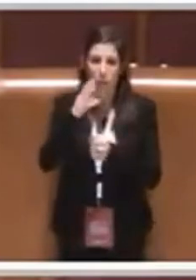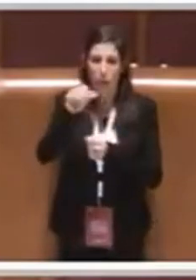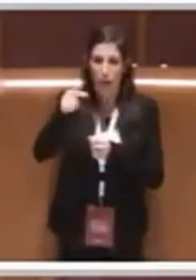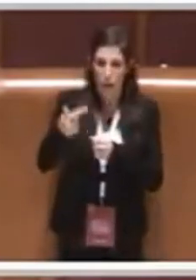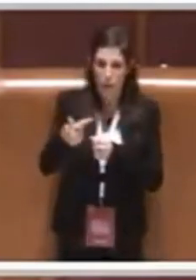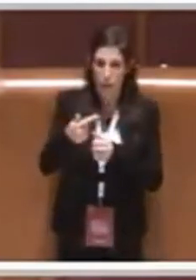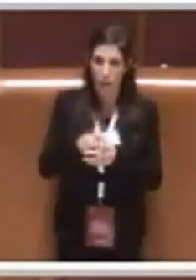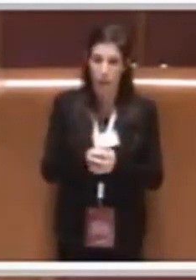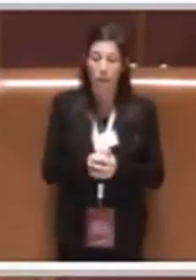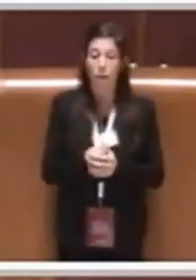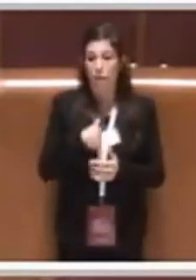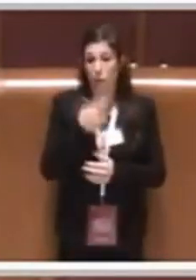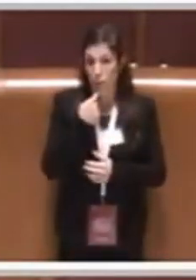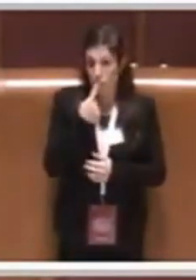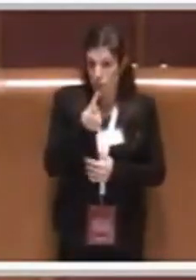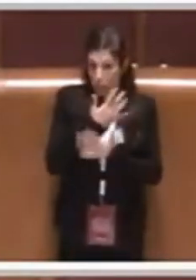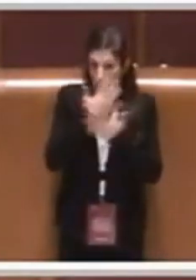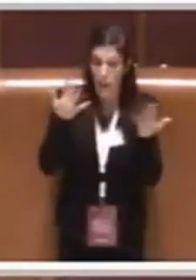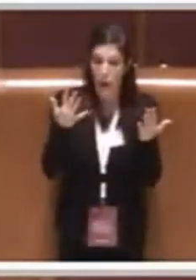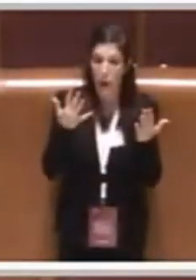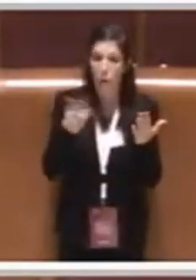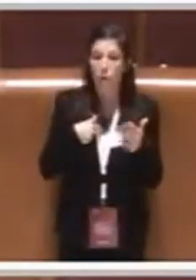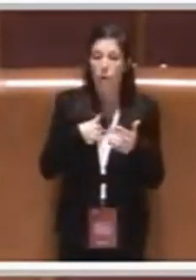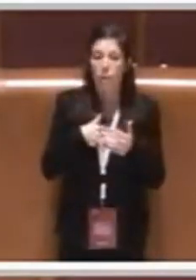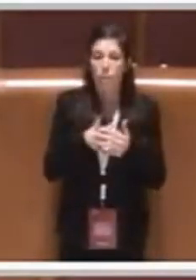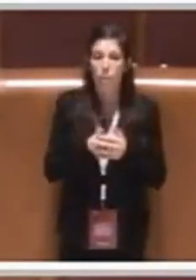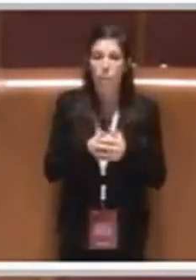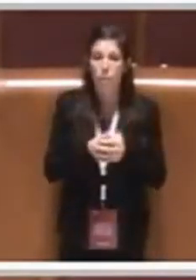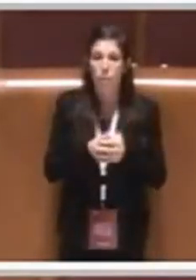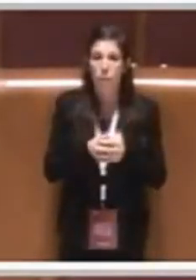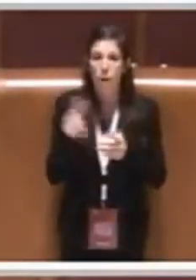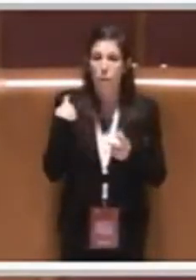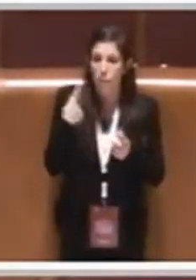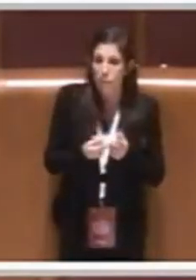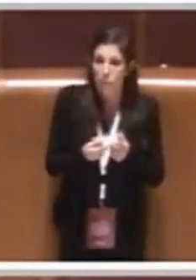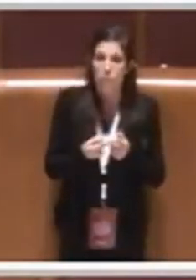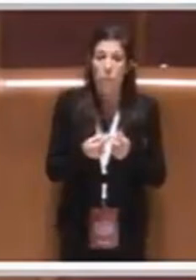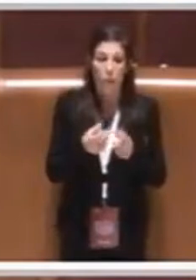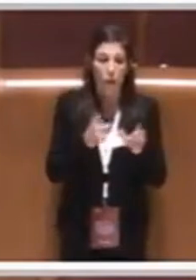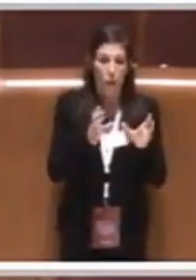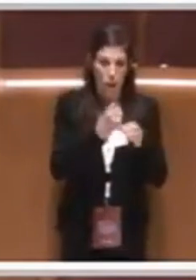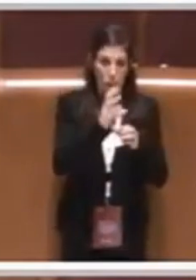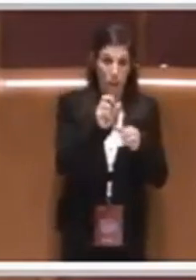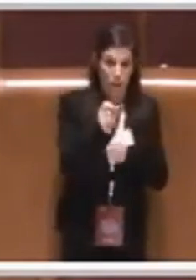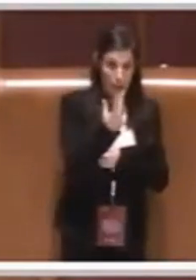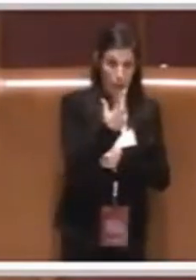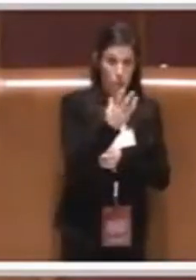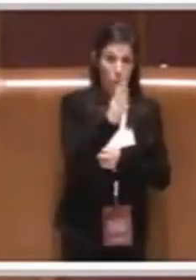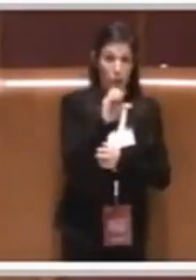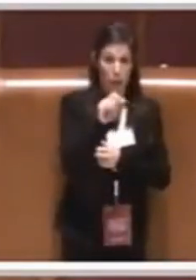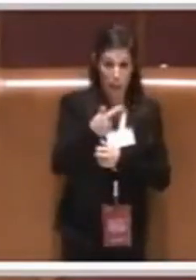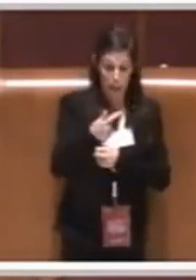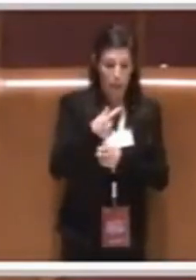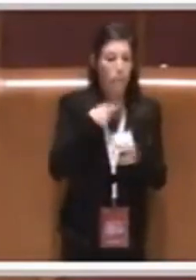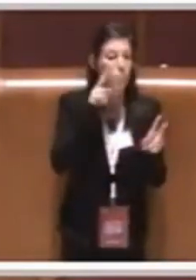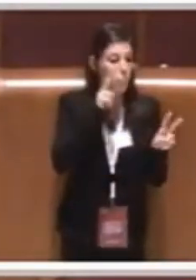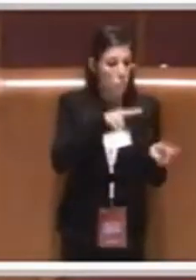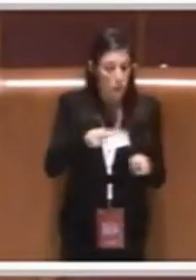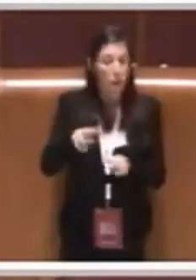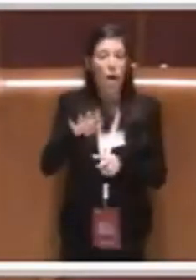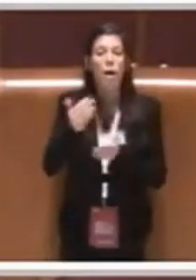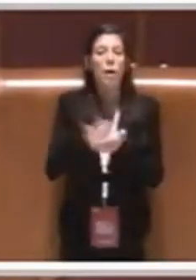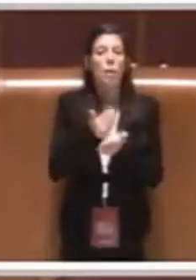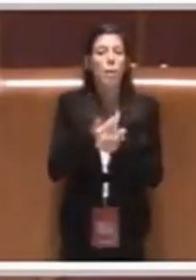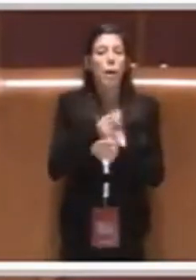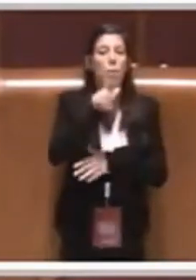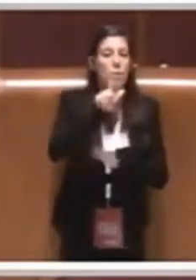tengo a precisare che sono 13 tuttora le strutture che sono state chiuse, con un risparmio pari a 7 milioni e